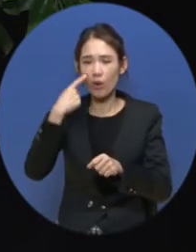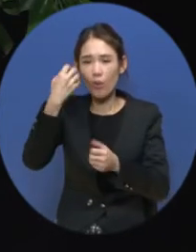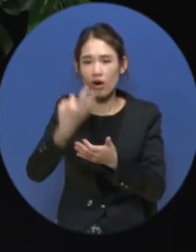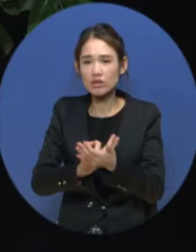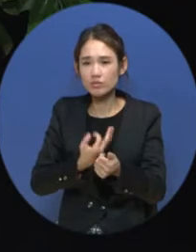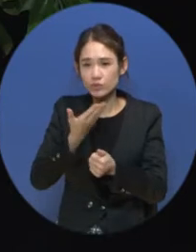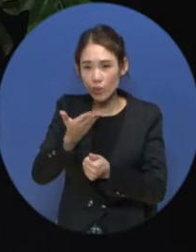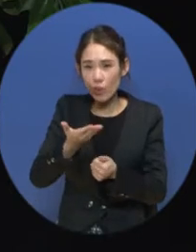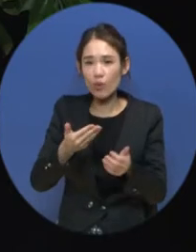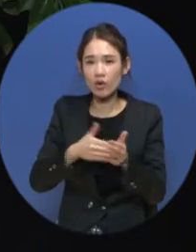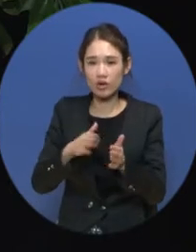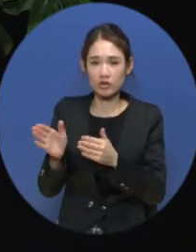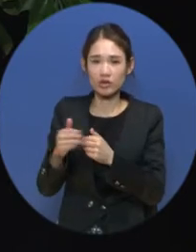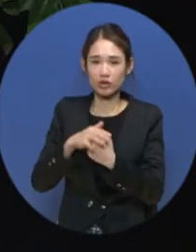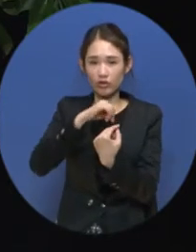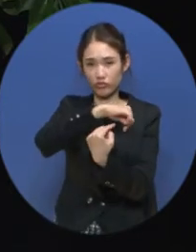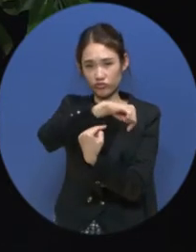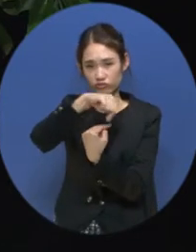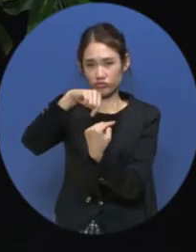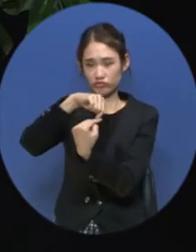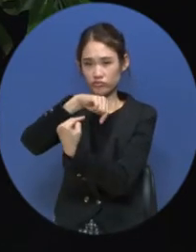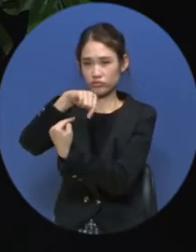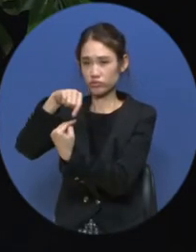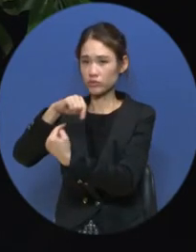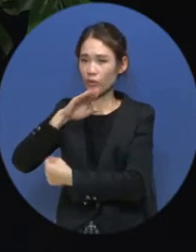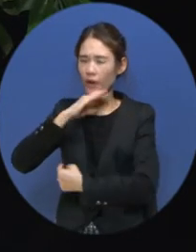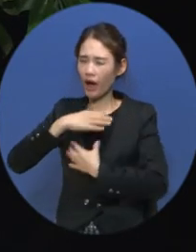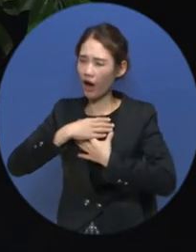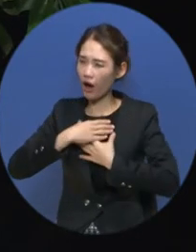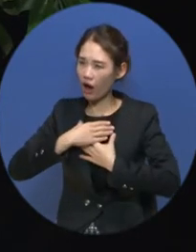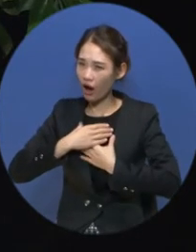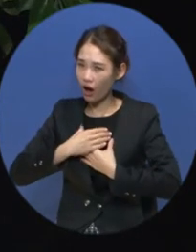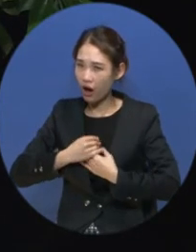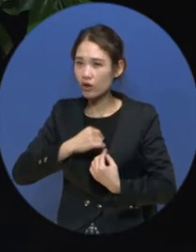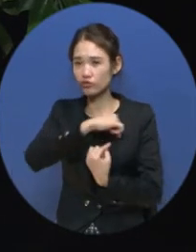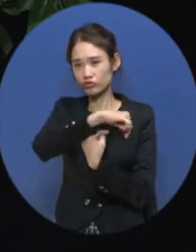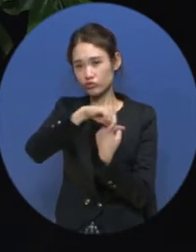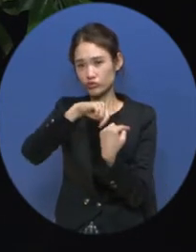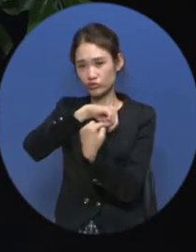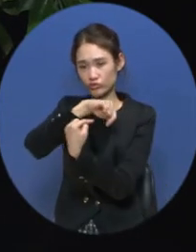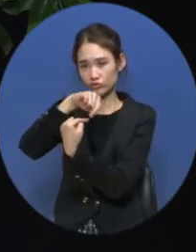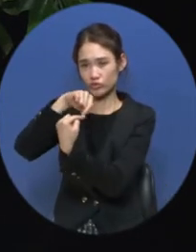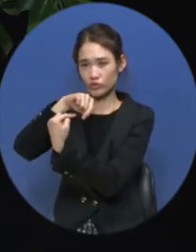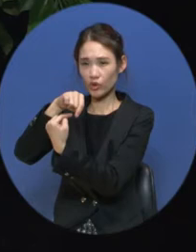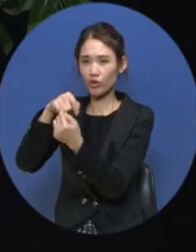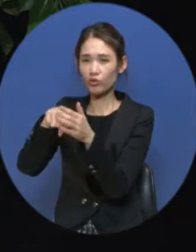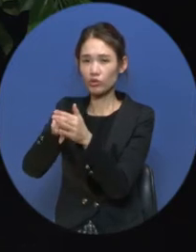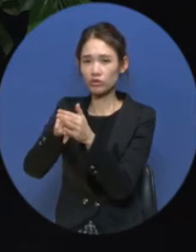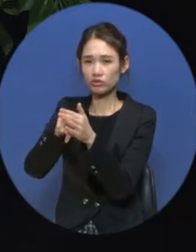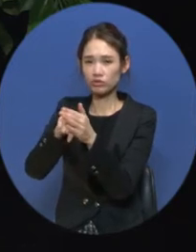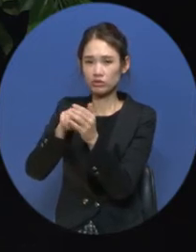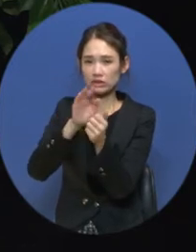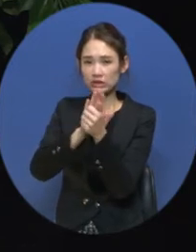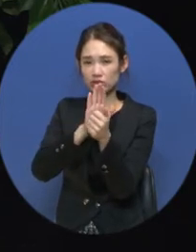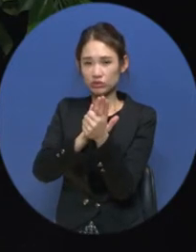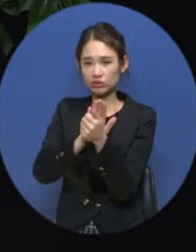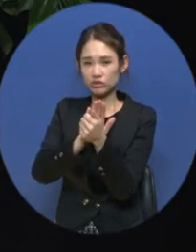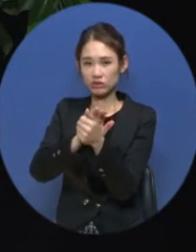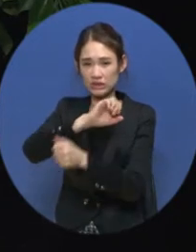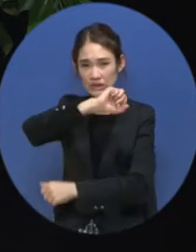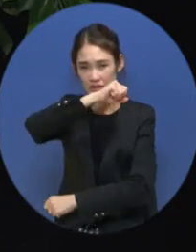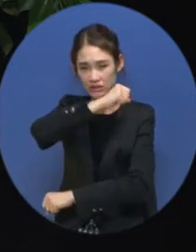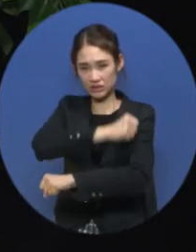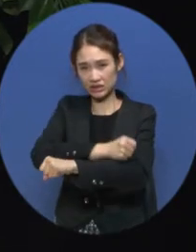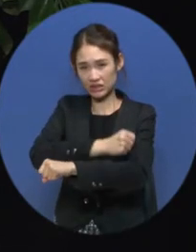또 운영하는 데 있어서는 정말 안정적으로 운영될 수 있는 운영비가 지원이 되는 거. 쉽게 말하면 인건비 지원